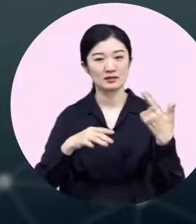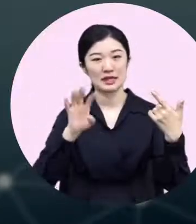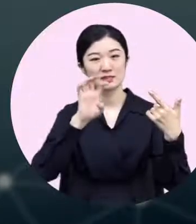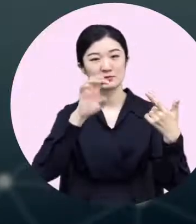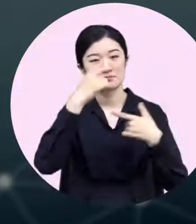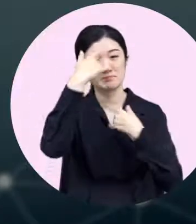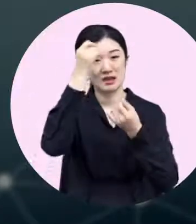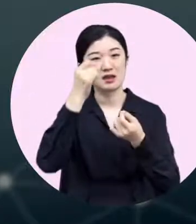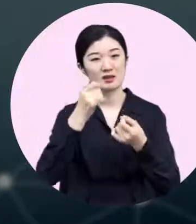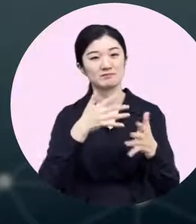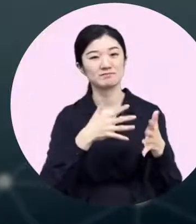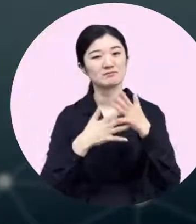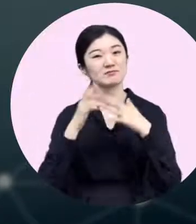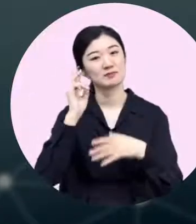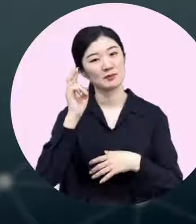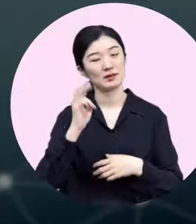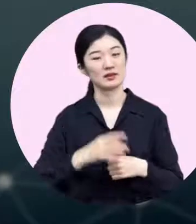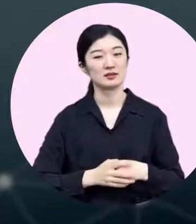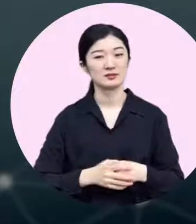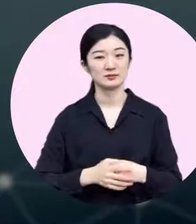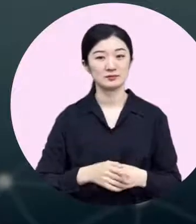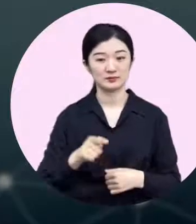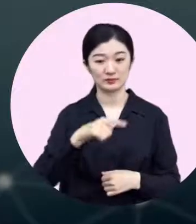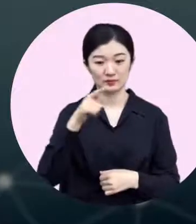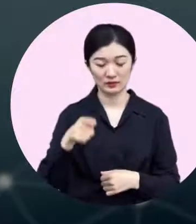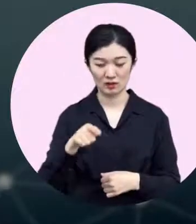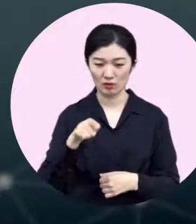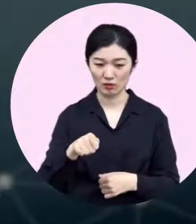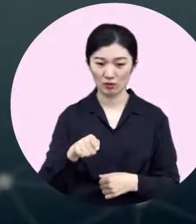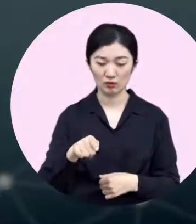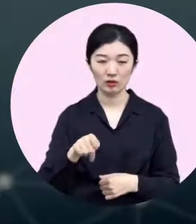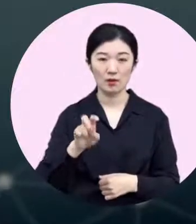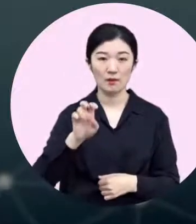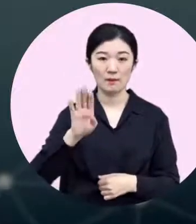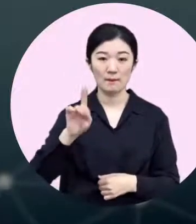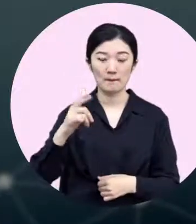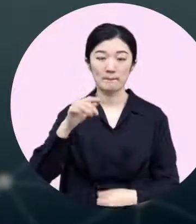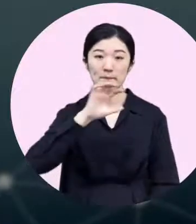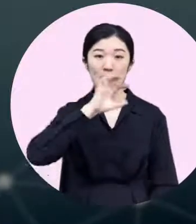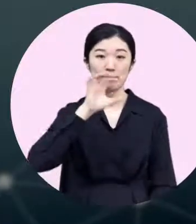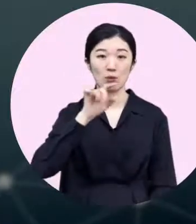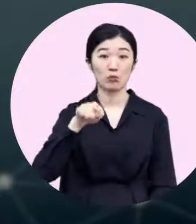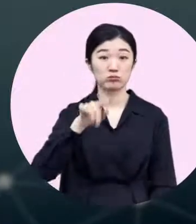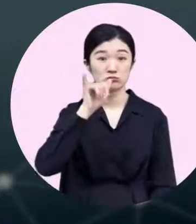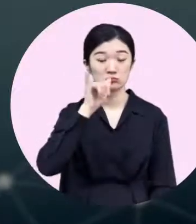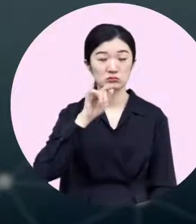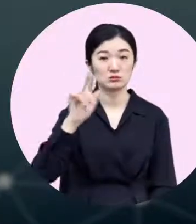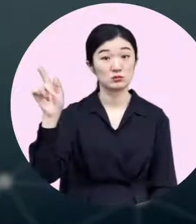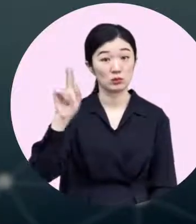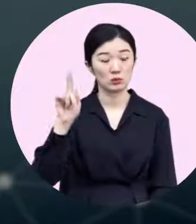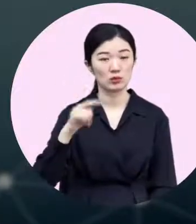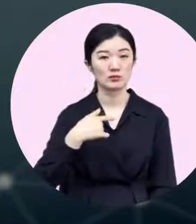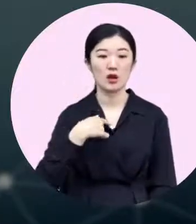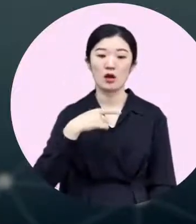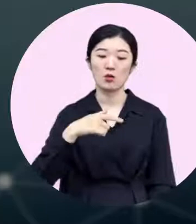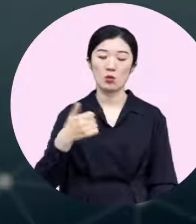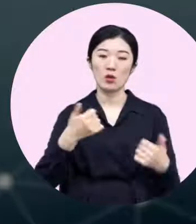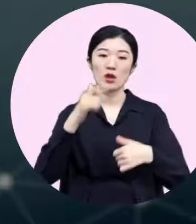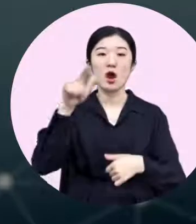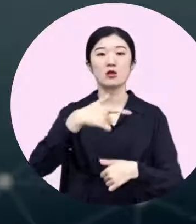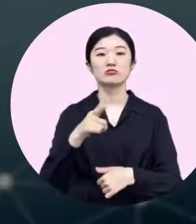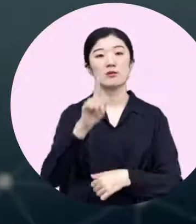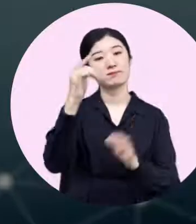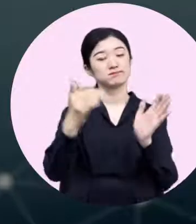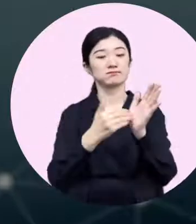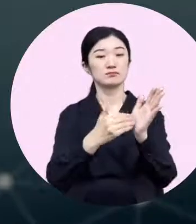보시면 반복이라는 이제 메뉴가 있는데 눌러보시면 이제 한 번 그냥 회의를 하는 걸 수도 있지만 이제 여러